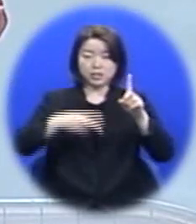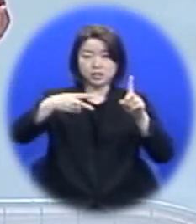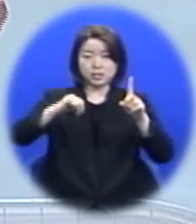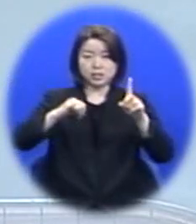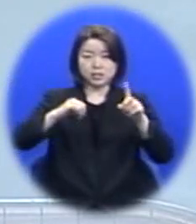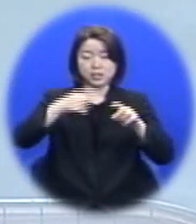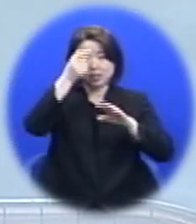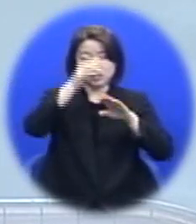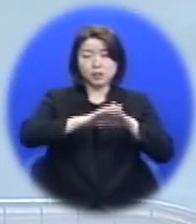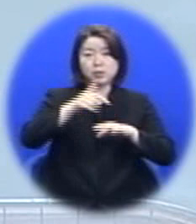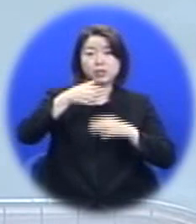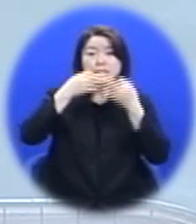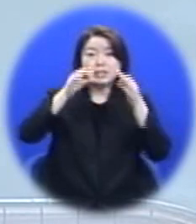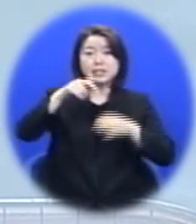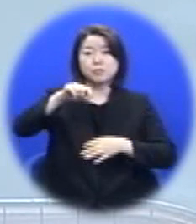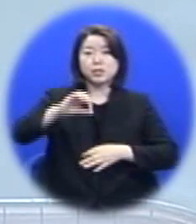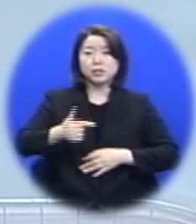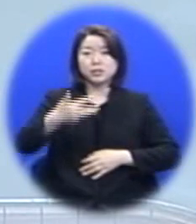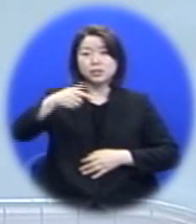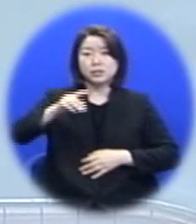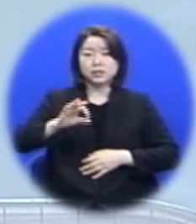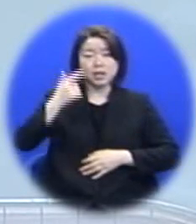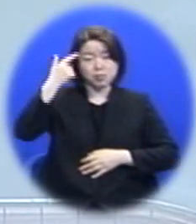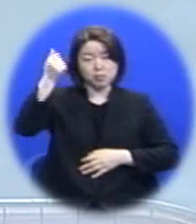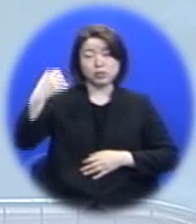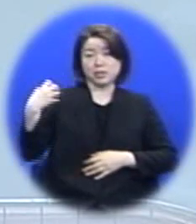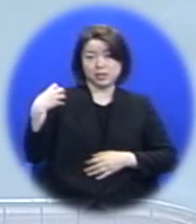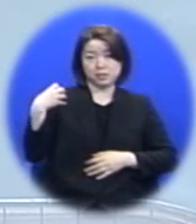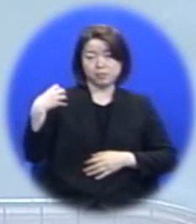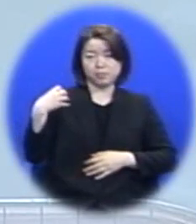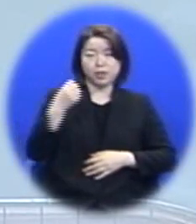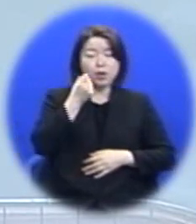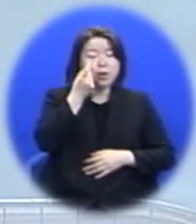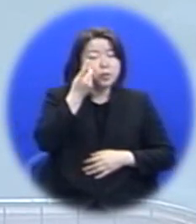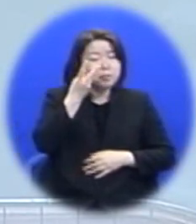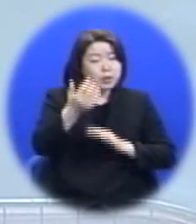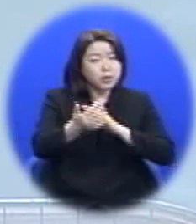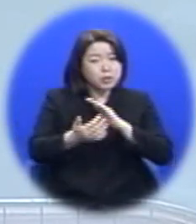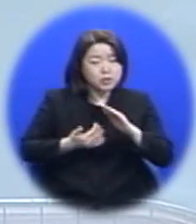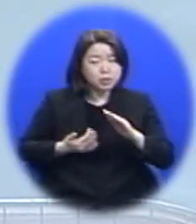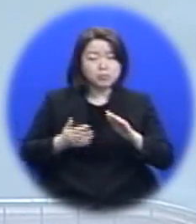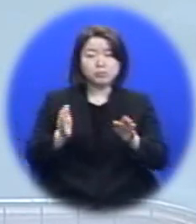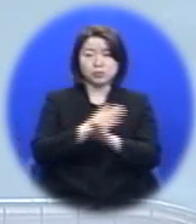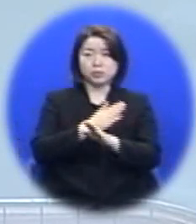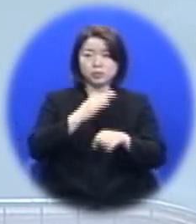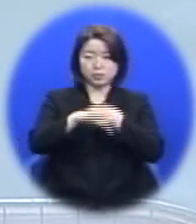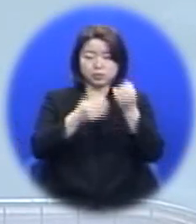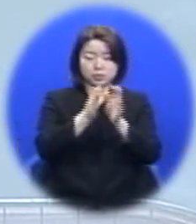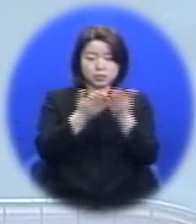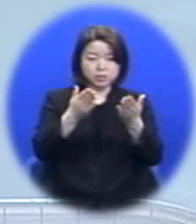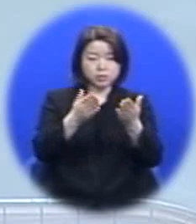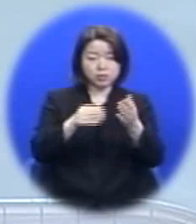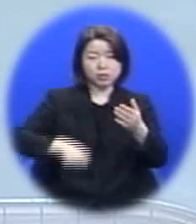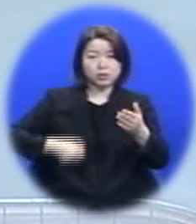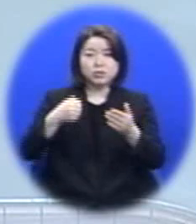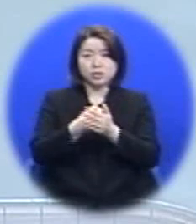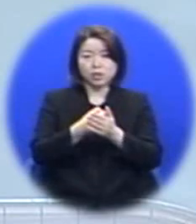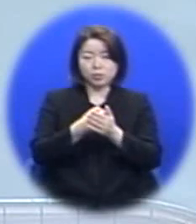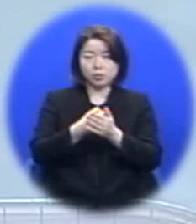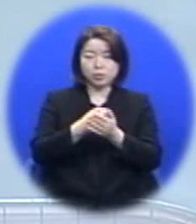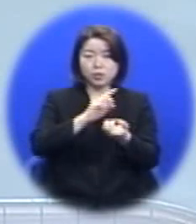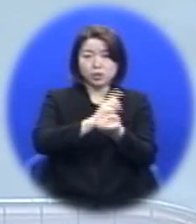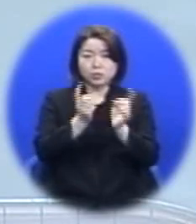목사님이 하셨어요. 몇 개월 전부터 성경 본문을 정하고 그리고 기도하고 서로 말씀 준비를